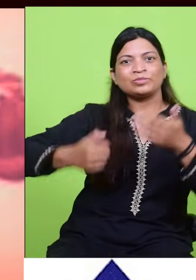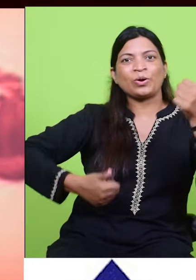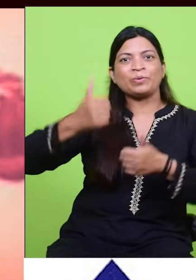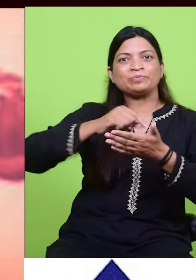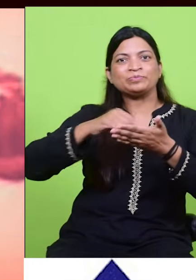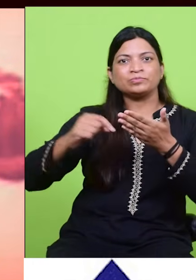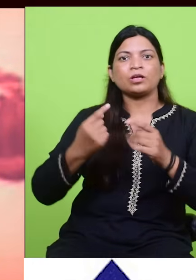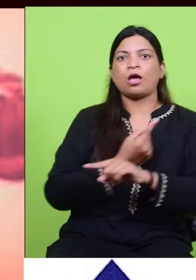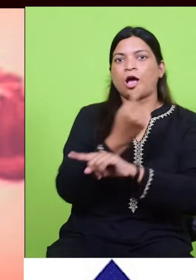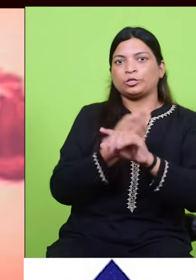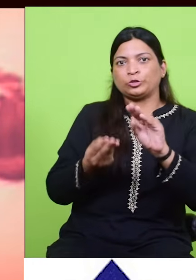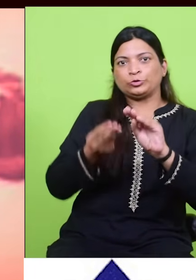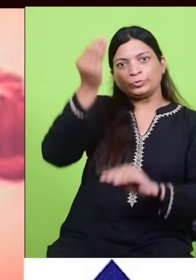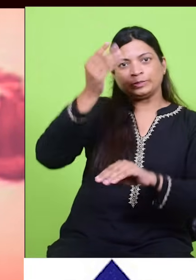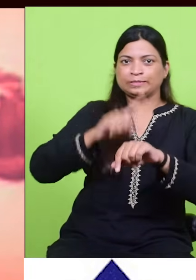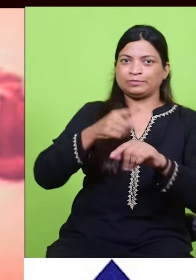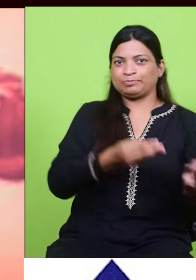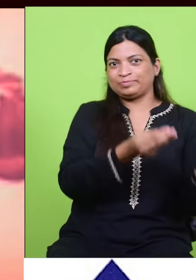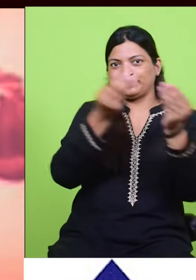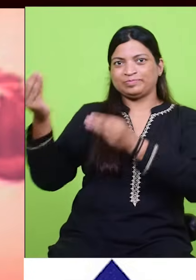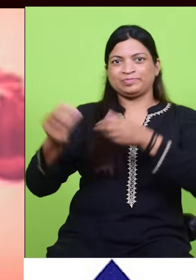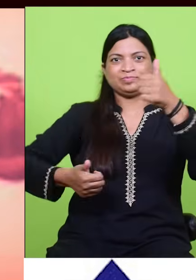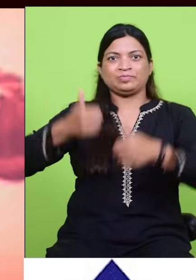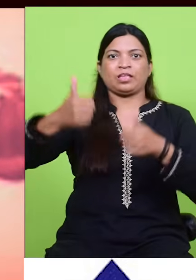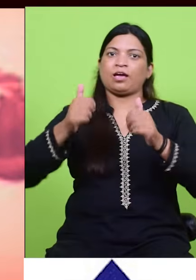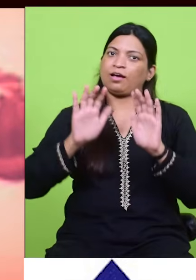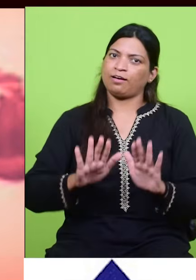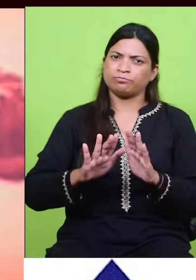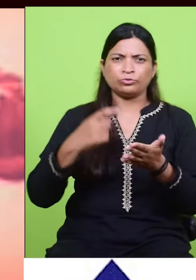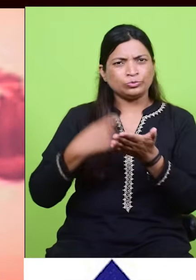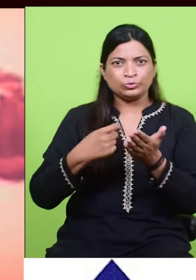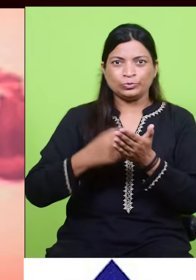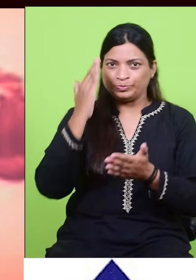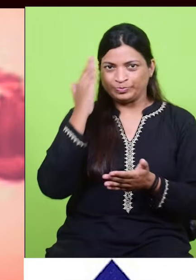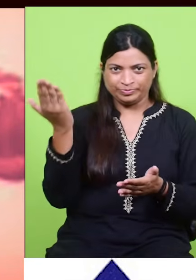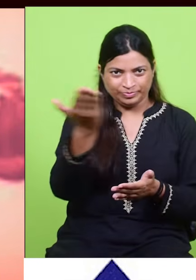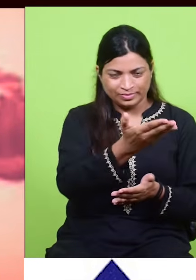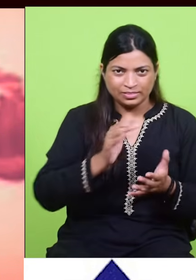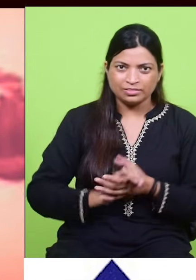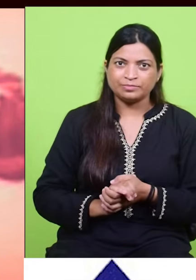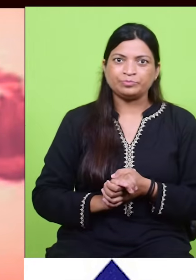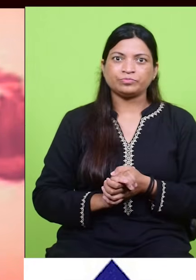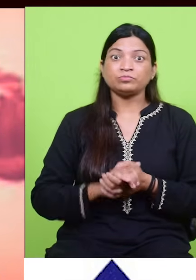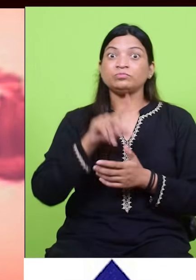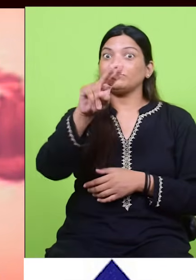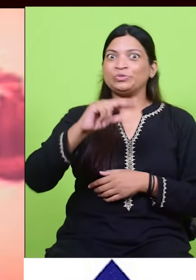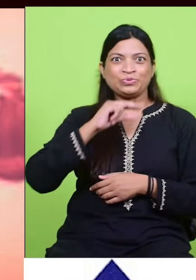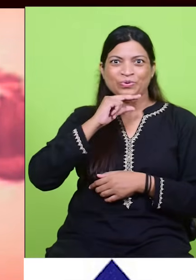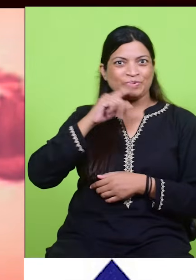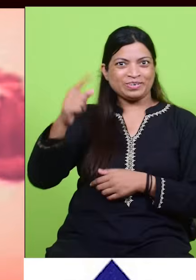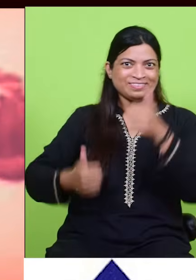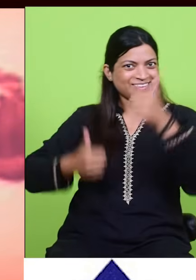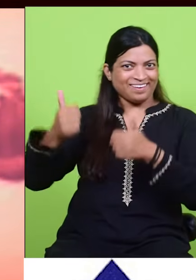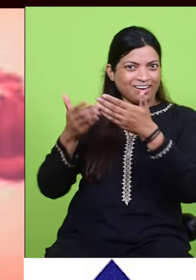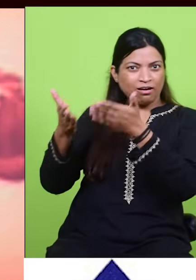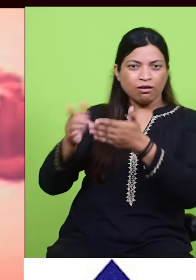के दिव्यांग को एक्स्ट्रा मिलता है, तो वो तो इसको भी मिला। वो होते होते जब रिज़ल्ट आया तो ऐसा था कि गुरदीप का तो रिज़ल्ट था,